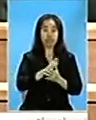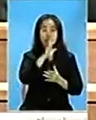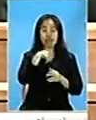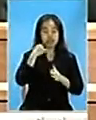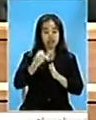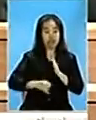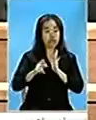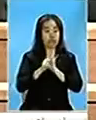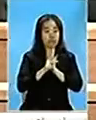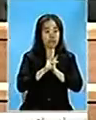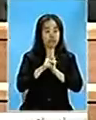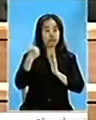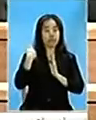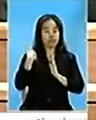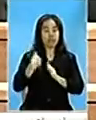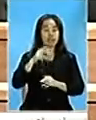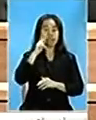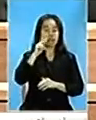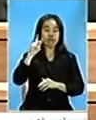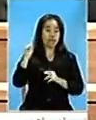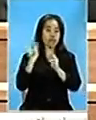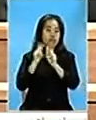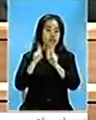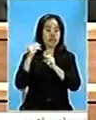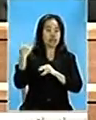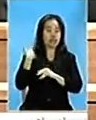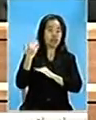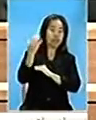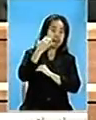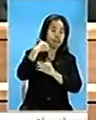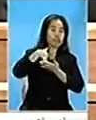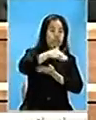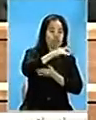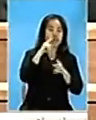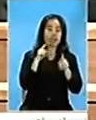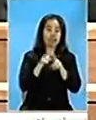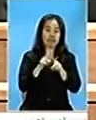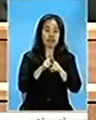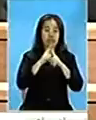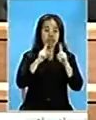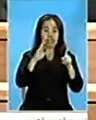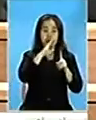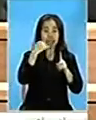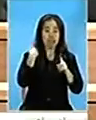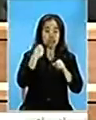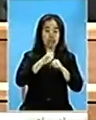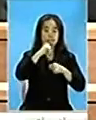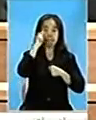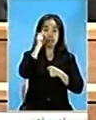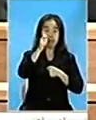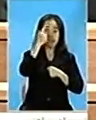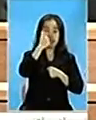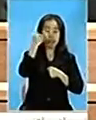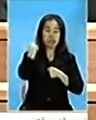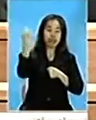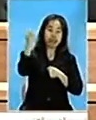ติกาคณะกรรมการก็อาจจะให้ใบเหลืองผมก็ออกไปถ้าผิดกติการุนแรงก็ให้ใบแดงผมก็หยุด